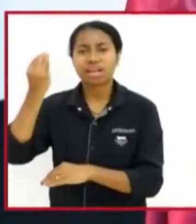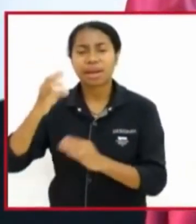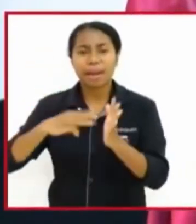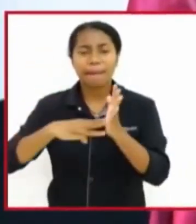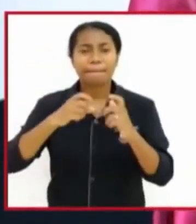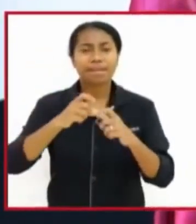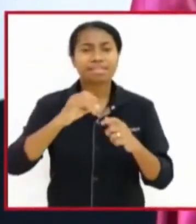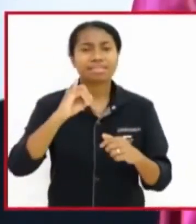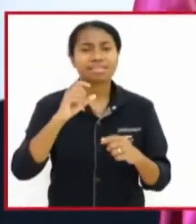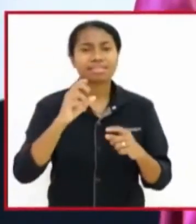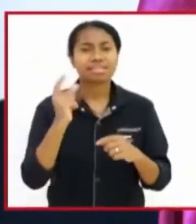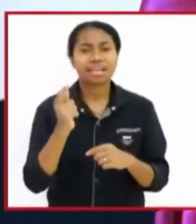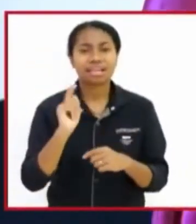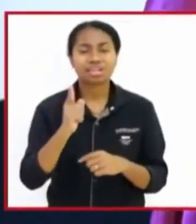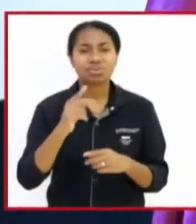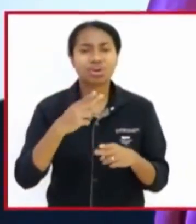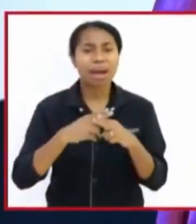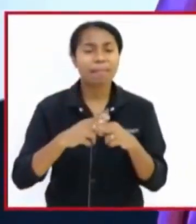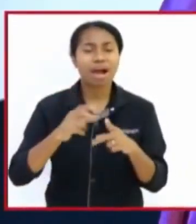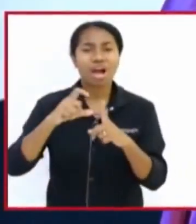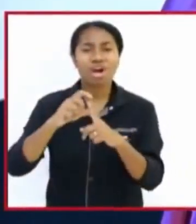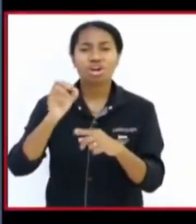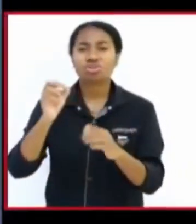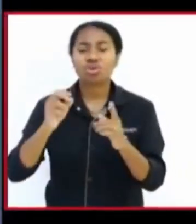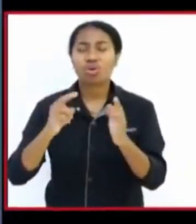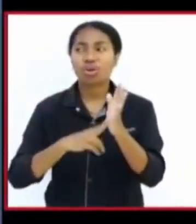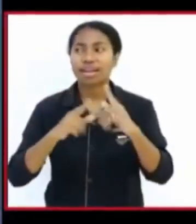Gamal Abdul Nasr